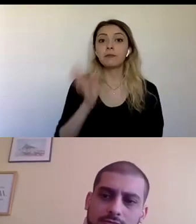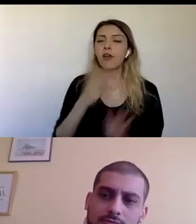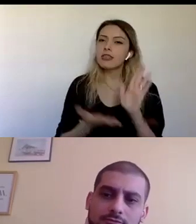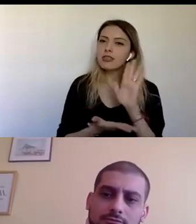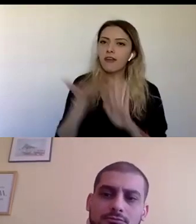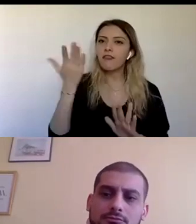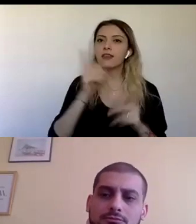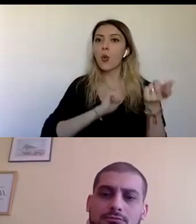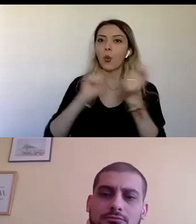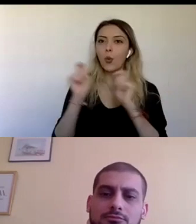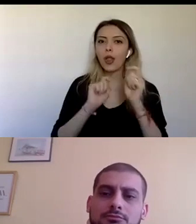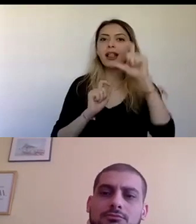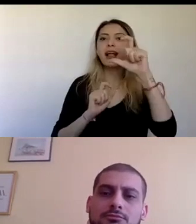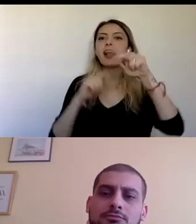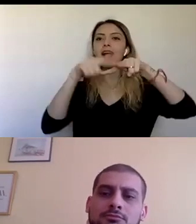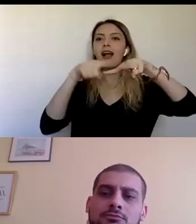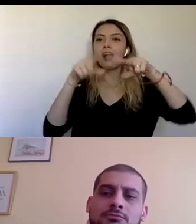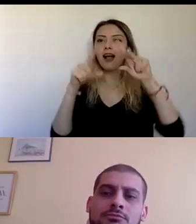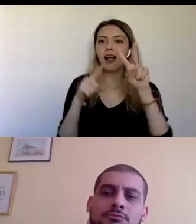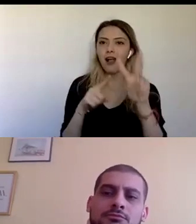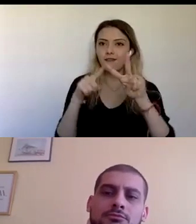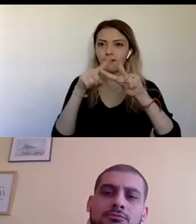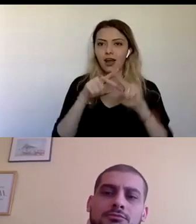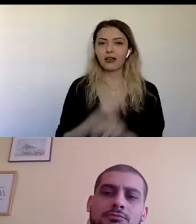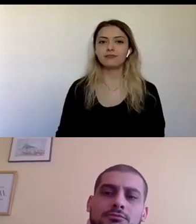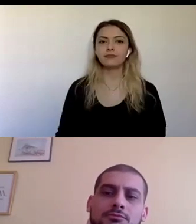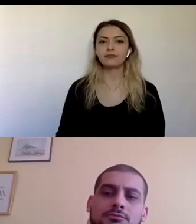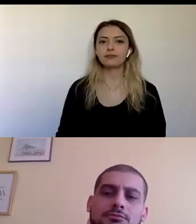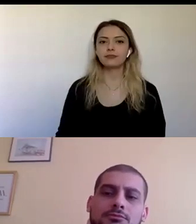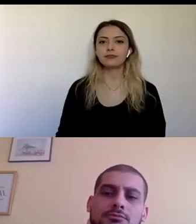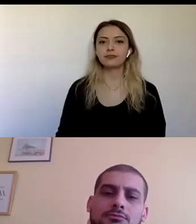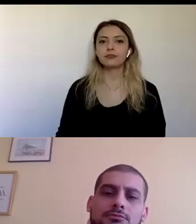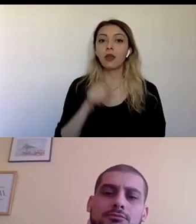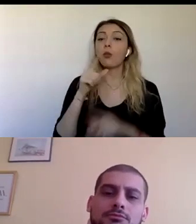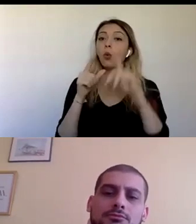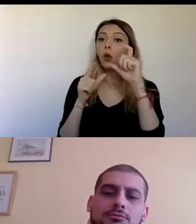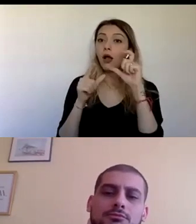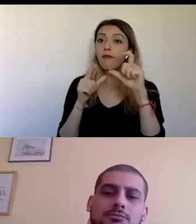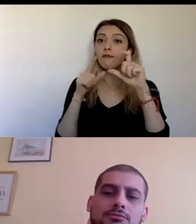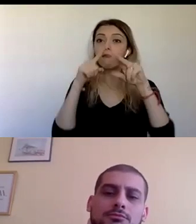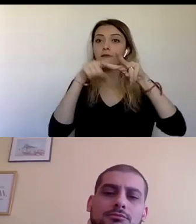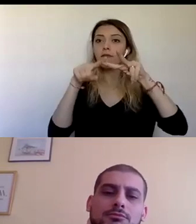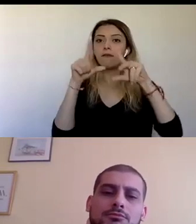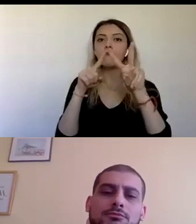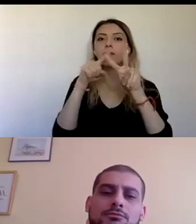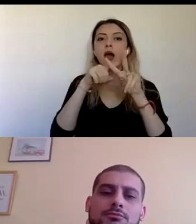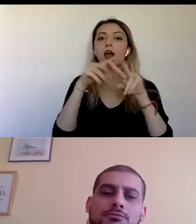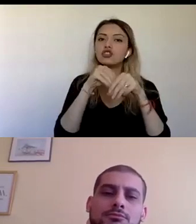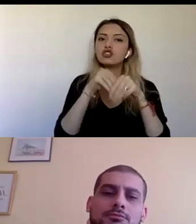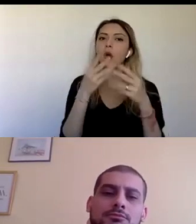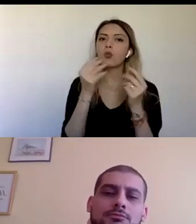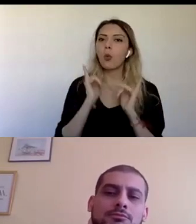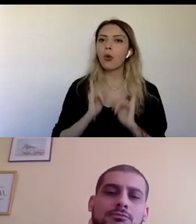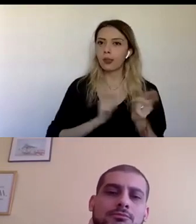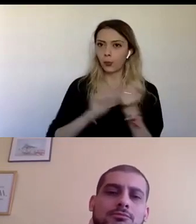çok hızlıca öğrenebileceği tasarım aracı Canva. Canva'nın içinde de basit infografikler oluşturulabilir. Bu